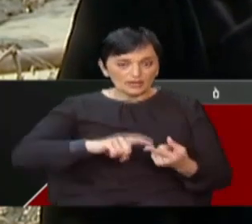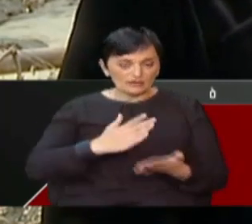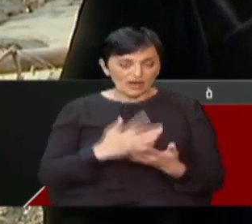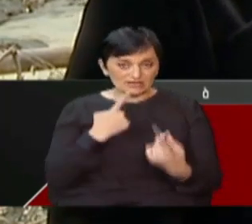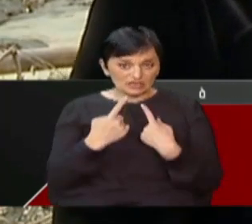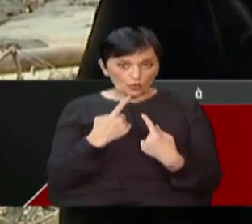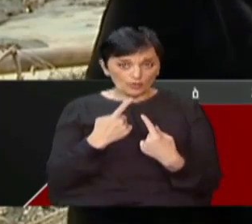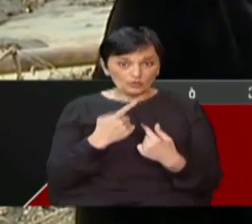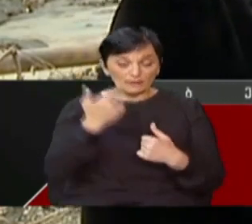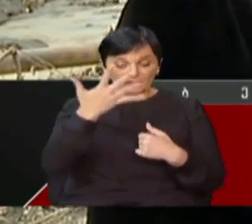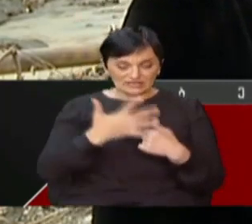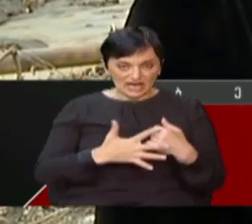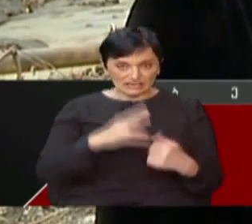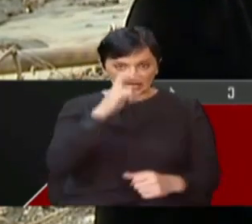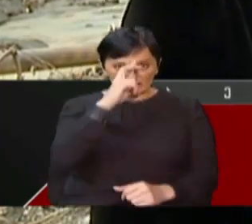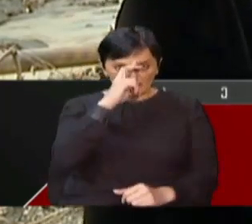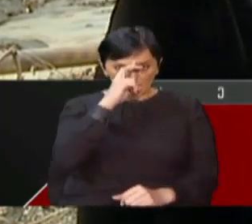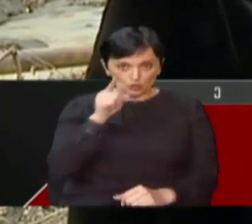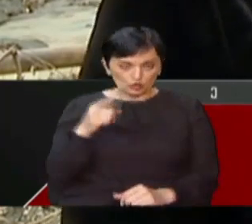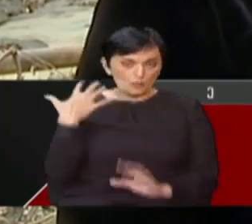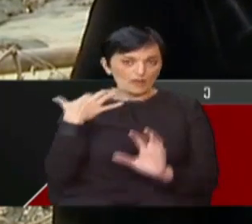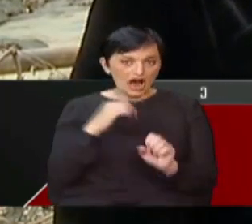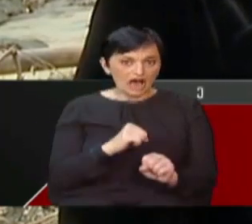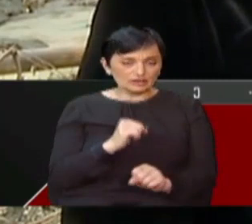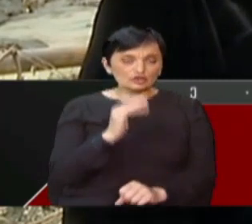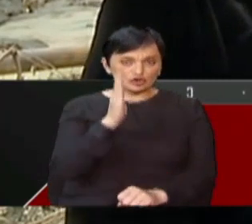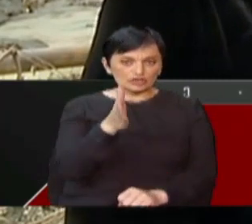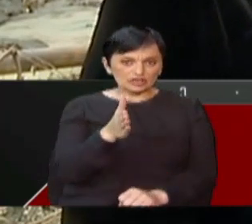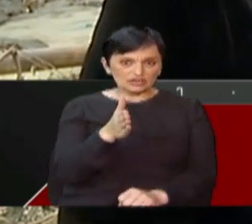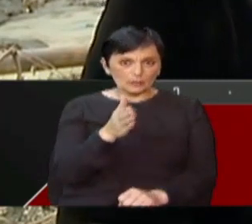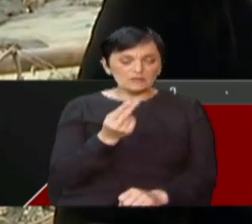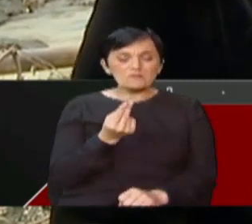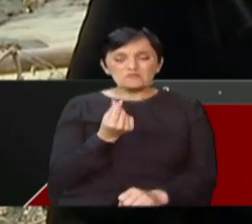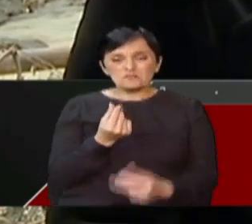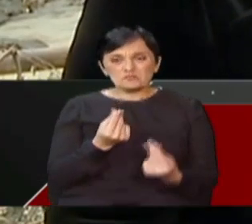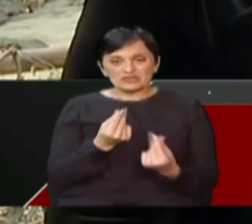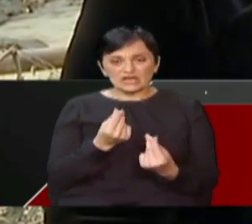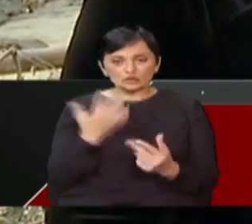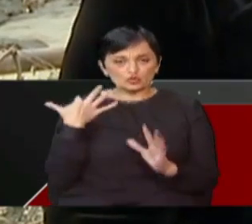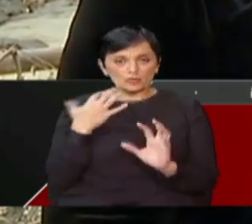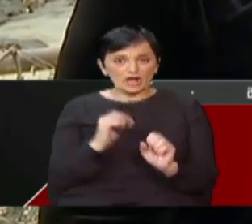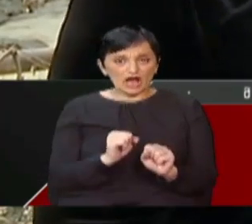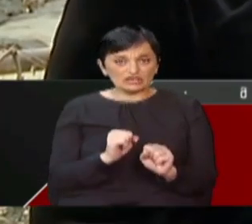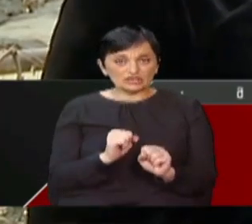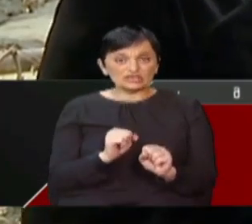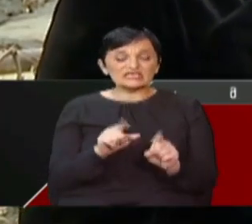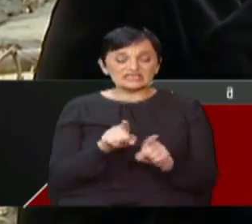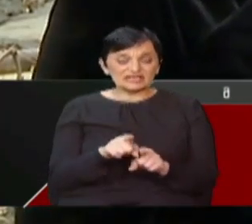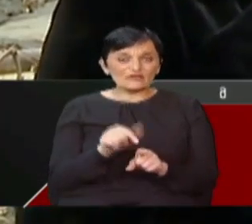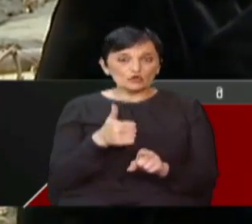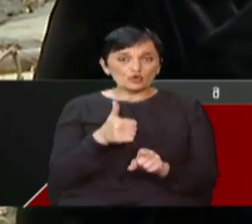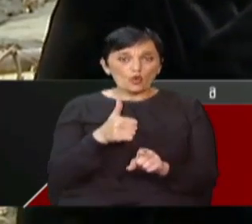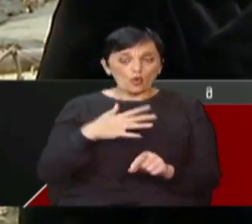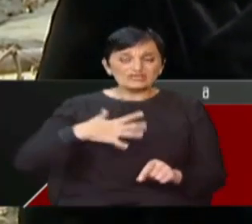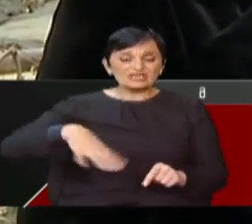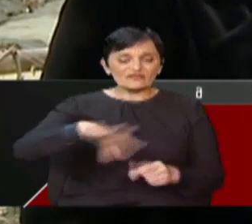გითხარით, ცენტრალური ხელისუფლების მხარდაჭერით მოხდება ფინანსური მხარდაჭერა, ისევე როგორც